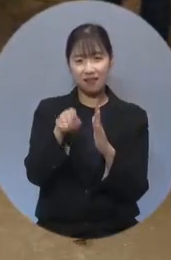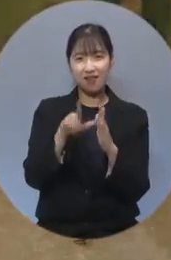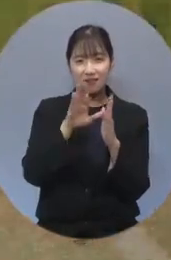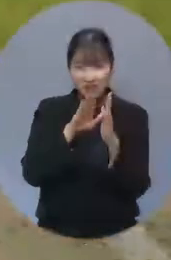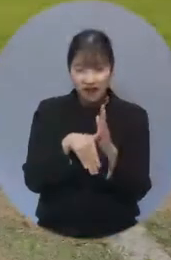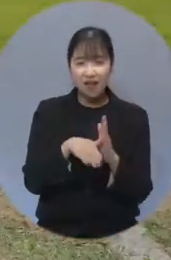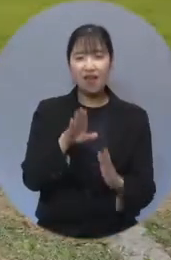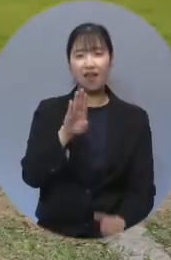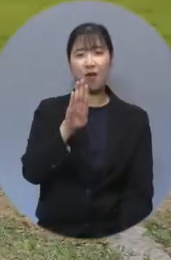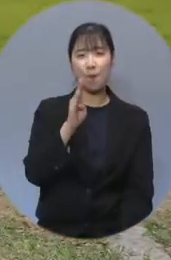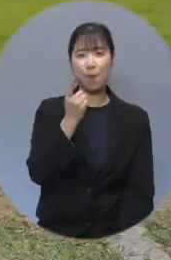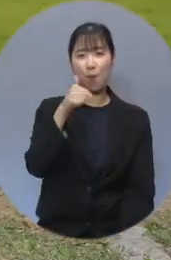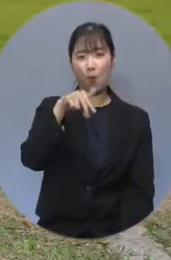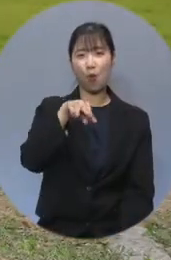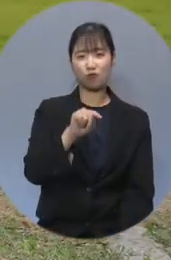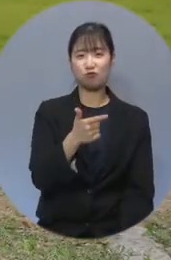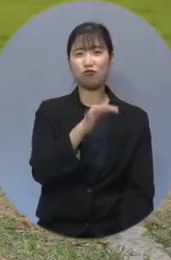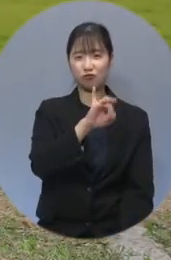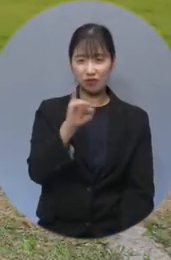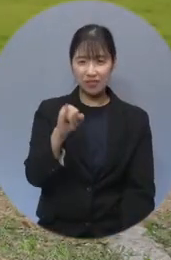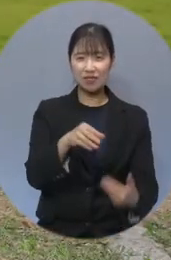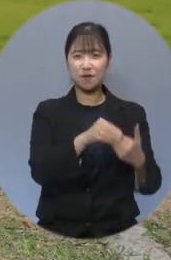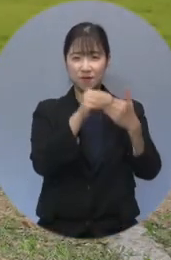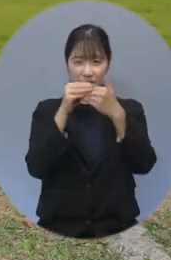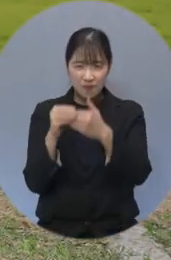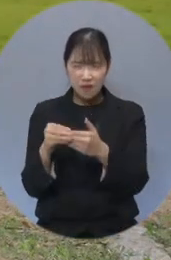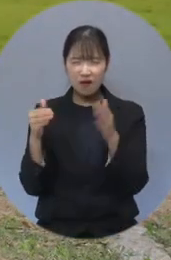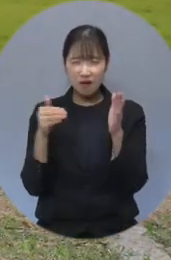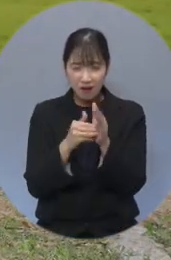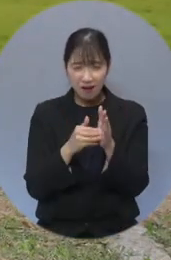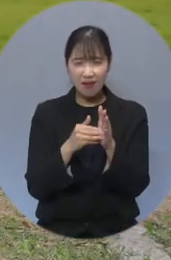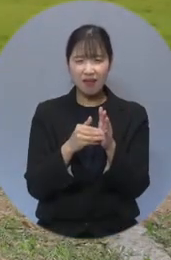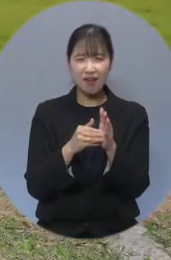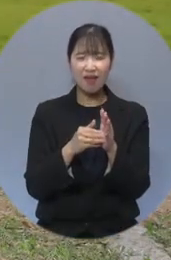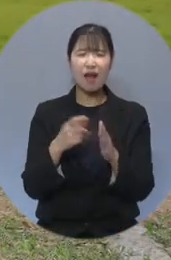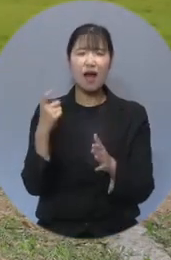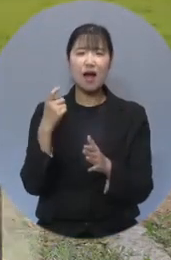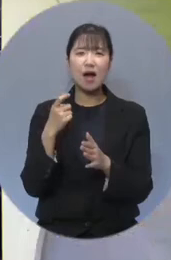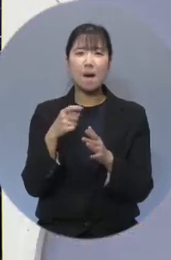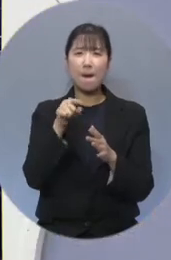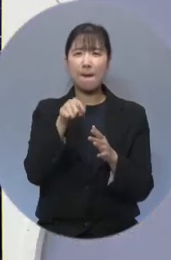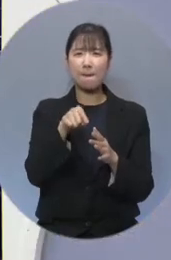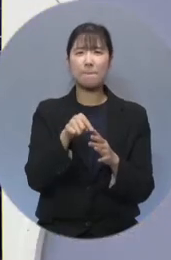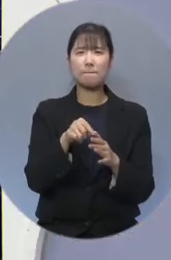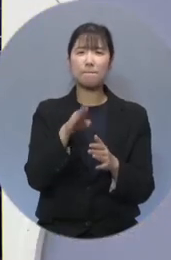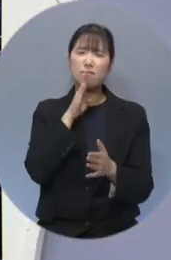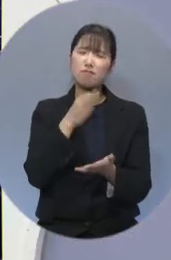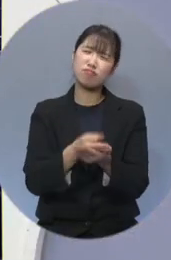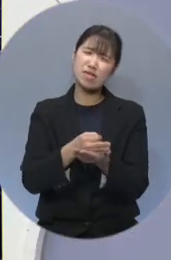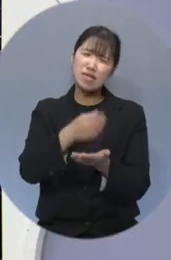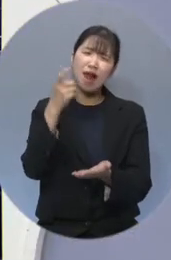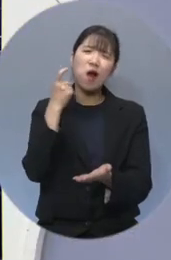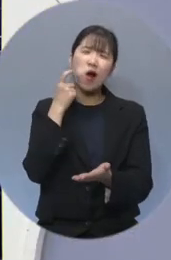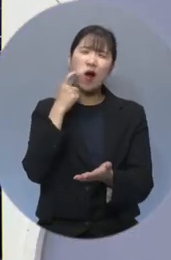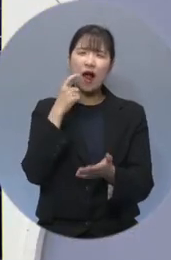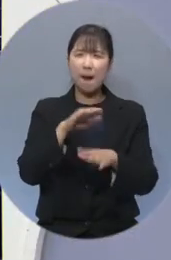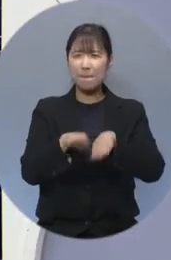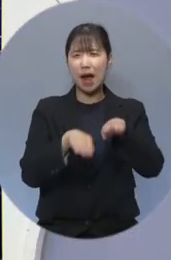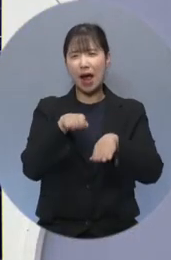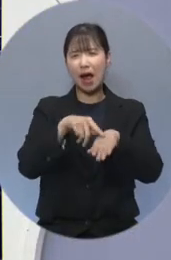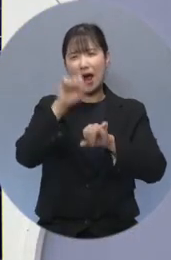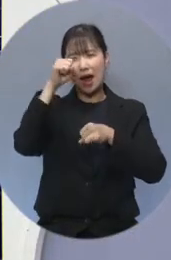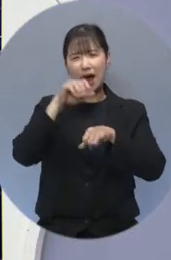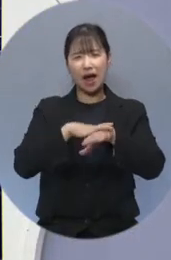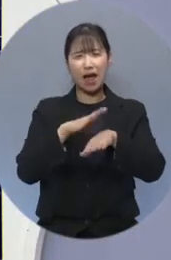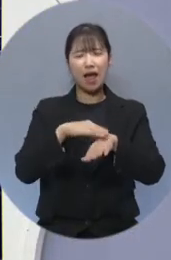그때 같이 이렇게 우리 목순이 입양 이후에 이게 이제 상당히 비쌉니다. 이 의족이